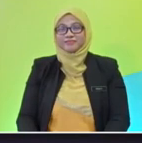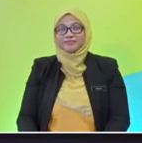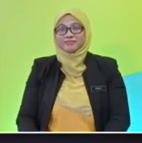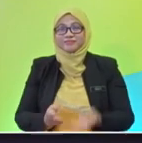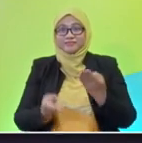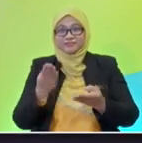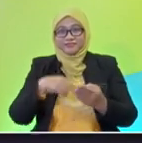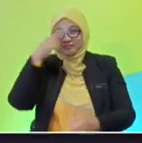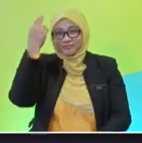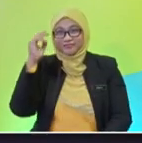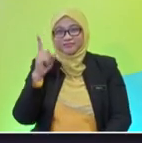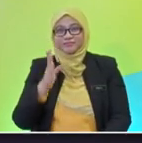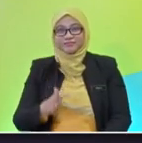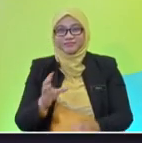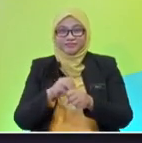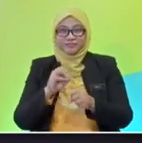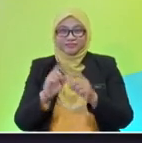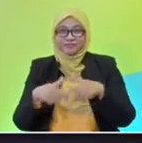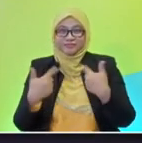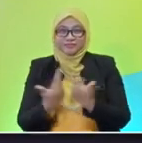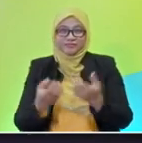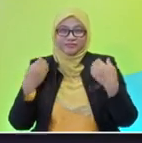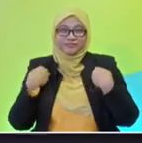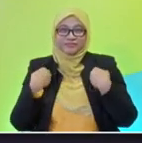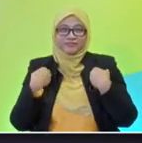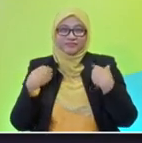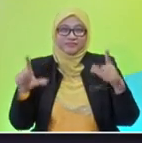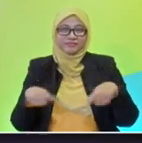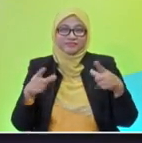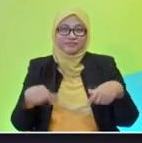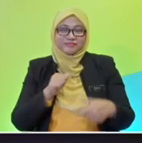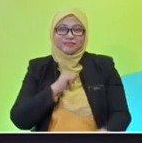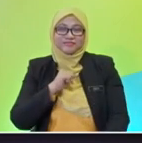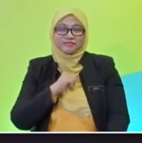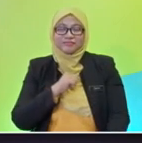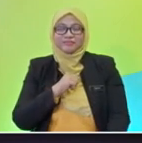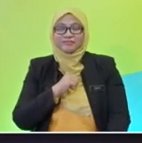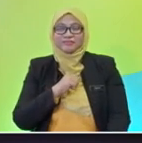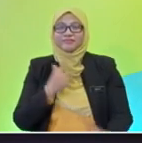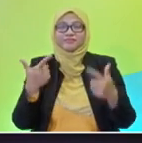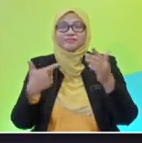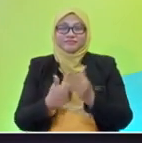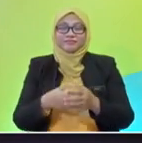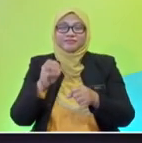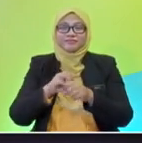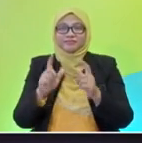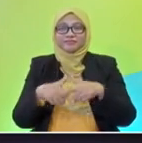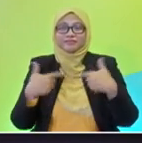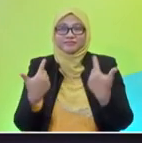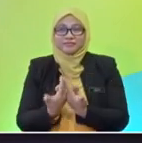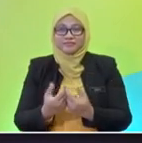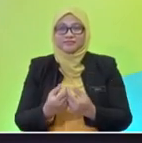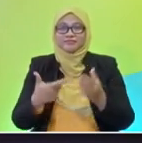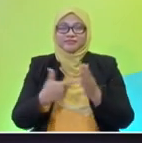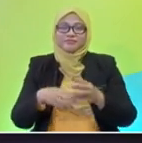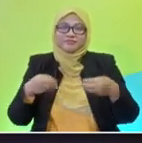ada ragam tersendiri kan? Saya setuju, cikgu. Okey, lagi kalau dalam kelas ramai orang, macam-macam ragamnya. Ada yang suka tidur, ada yang